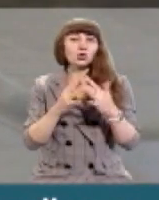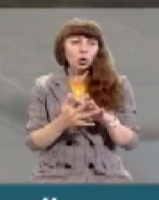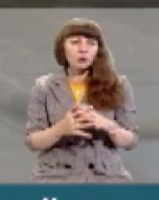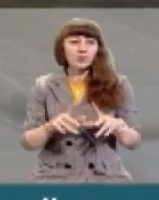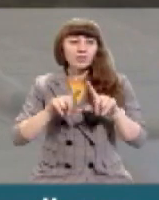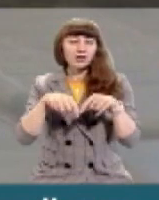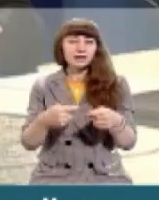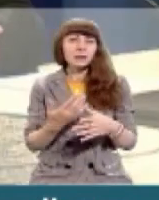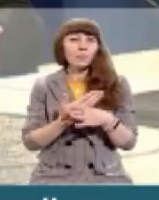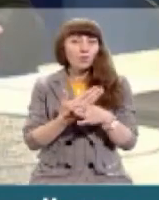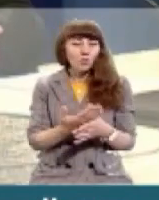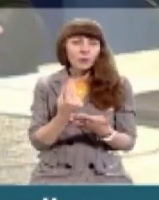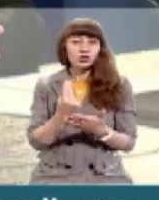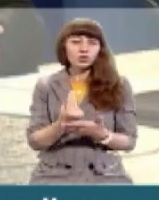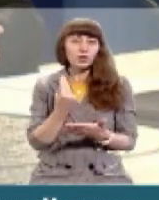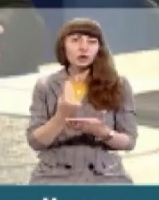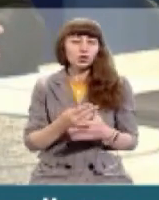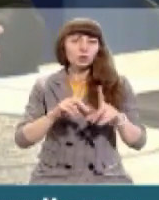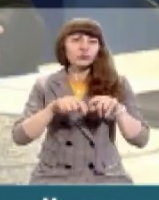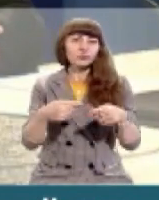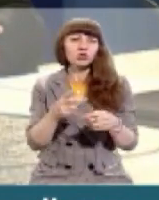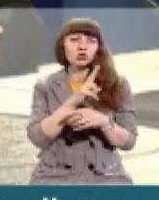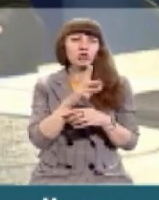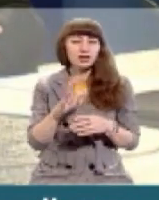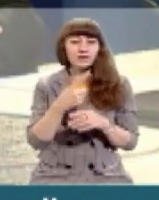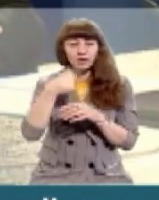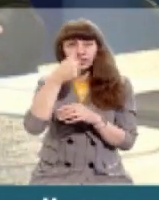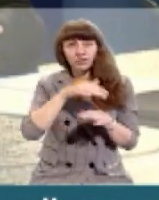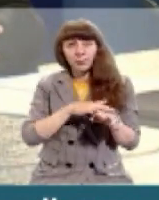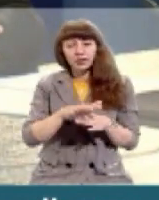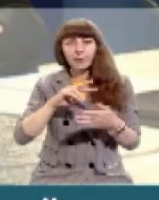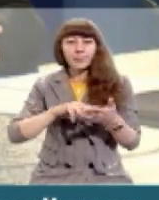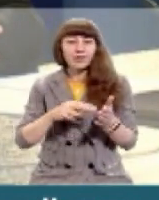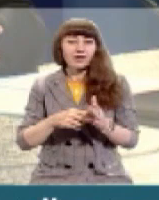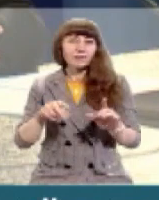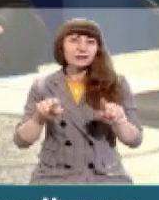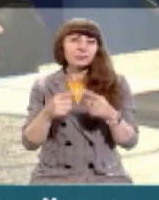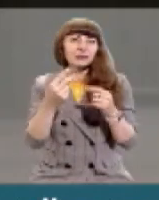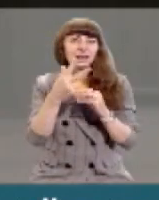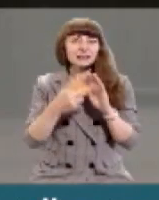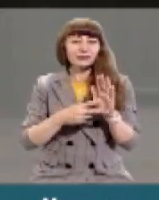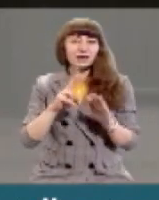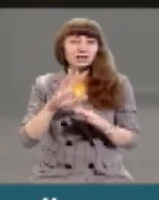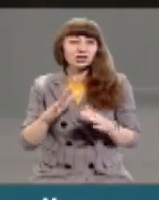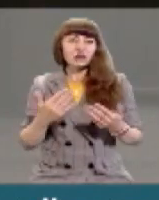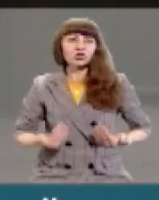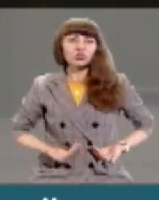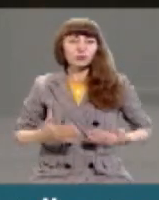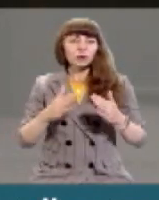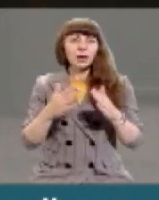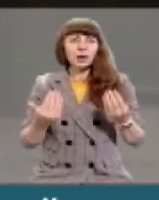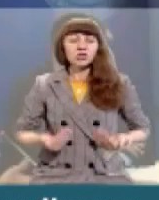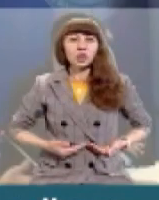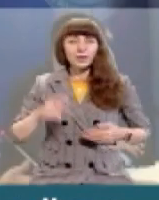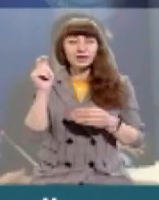выделяются подъемные, а также выдается жилье. К примеру, в этом году реализуется проект по восстановлению 18-квартирного жилого дома для проживания